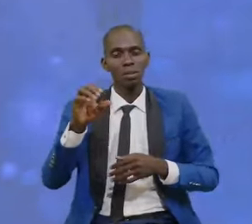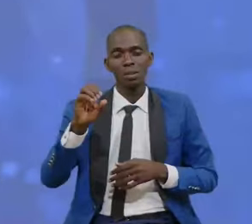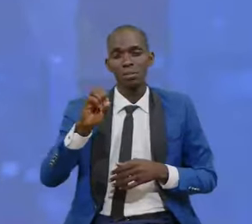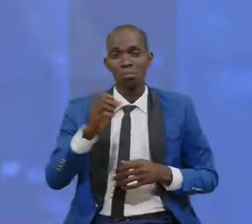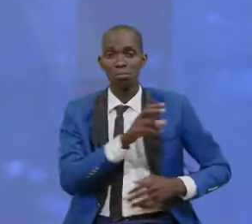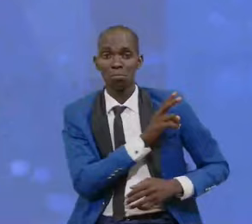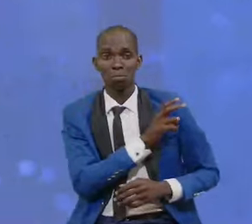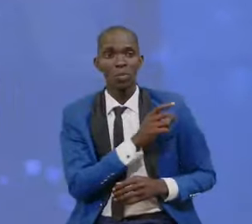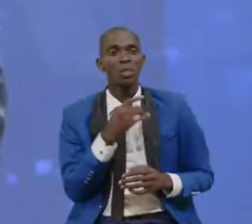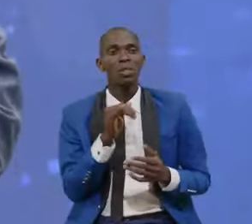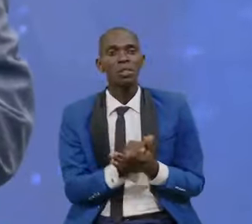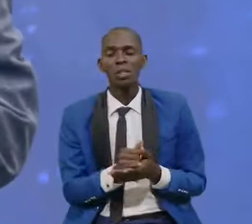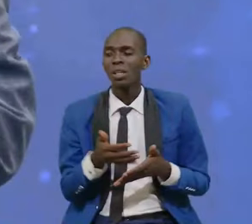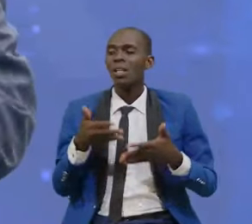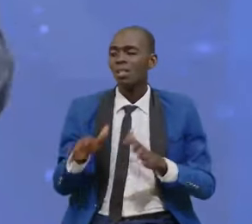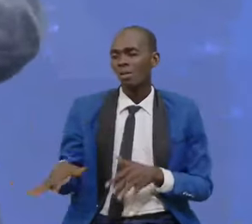relâche ces hommes.